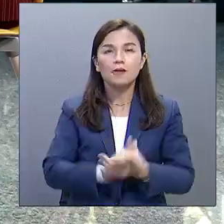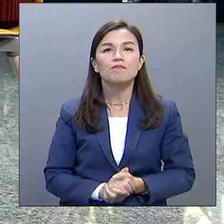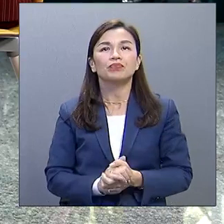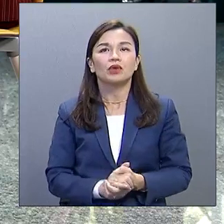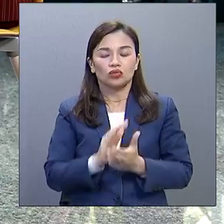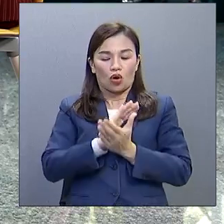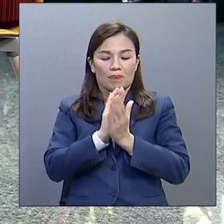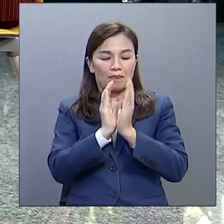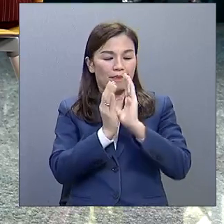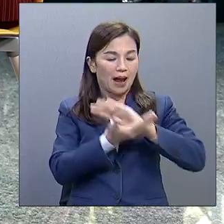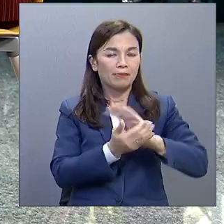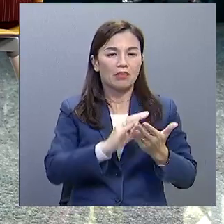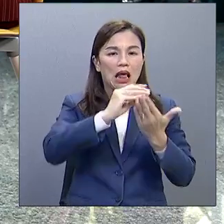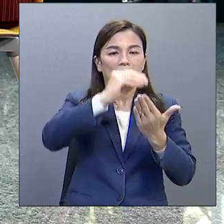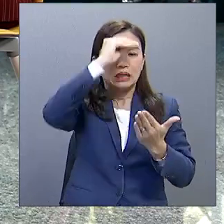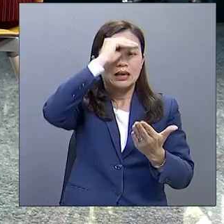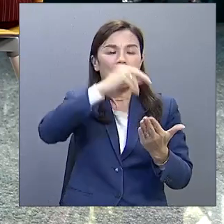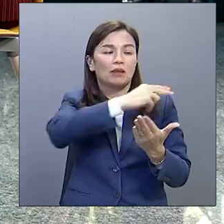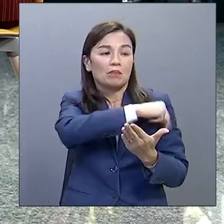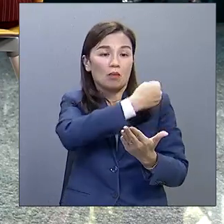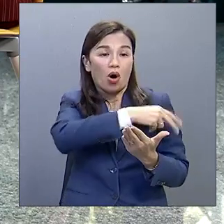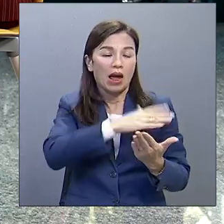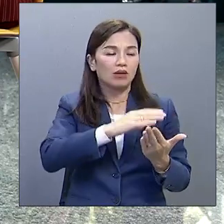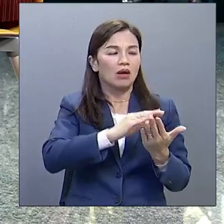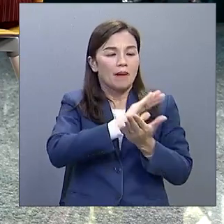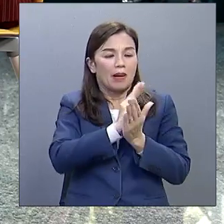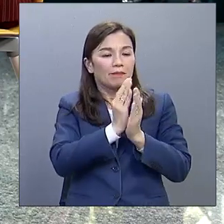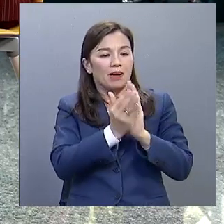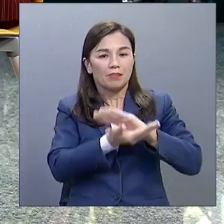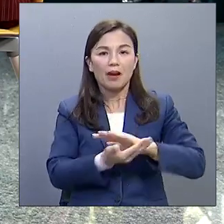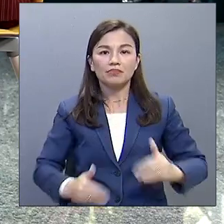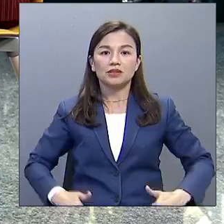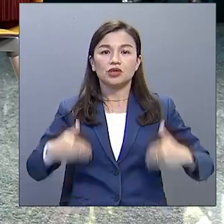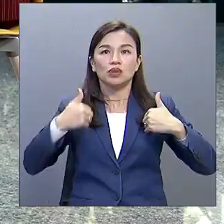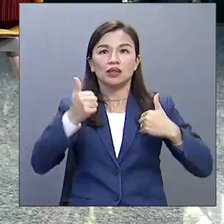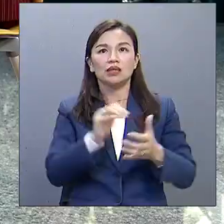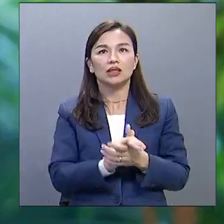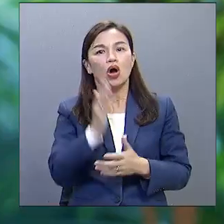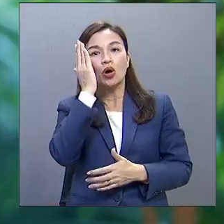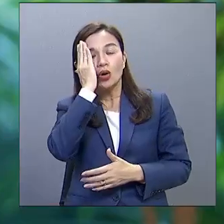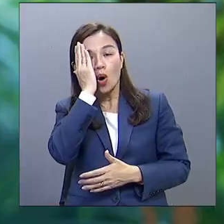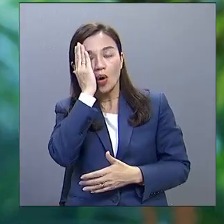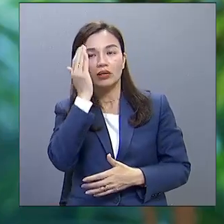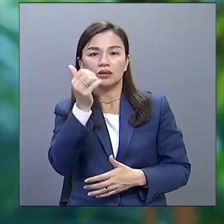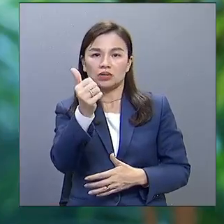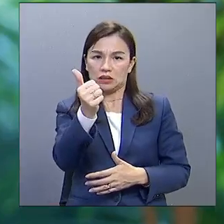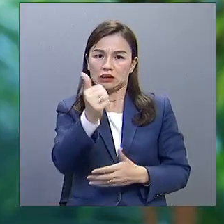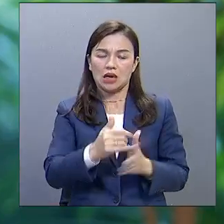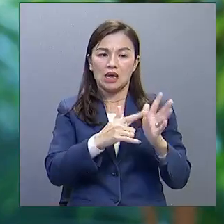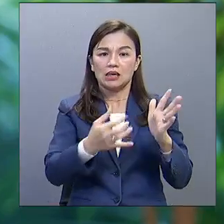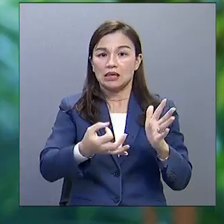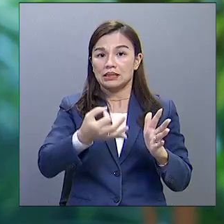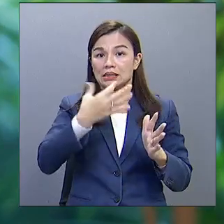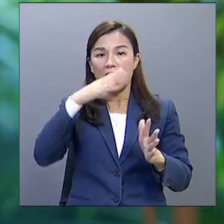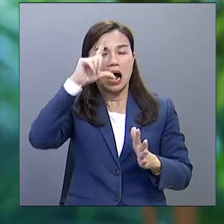ที่เรียนมาที่แนะนำมาแล้วชีวิตมันก็ดีขึ้นค่ะตอนนี้หมอเรื่องนอนหมอก็ดีมากไม่ต้องกินยานอนหลับเลย เห็นผลชัดเจนจากความอ่อนเยาว์